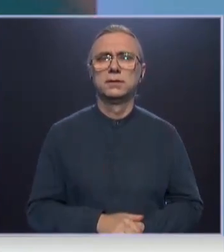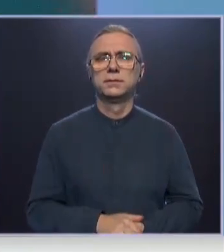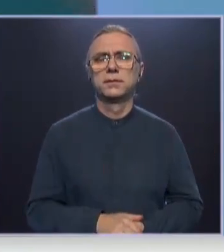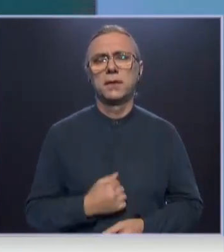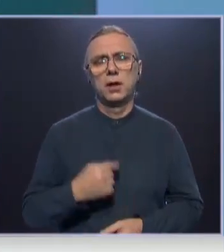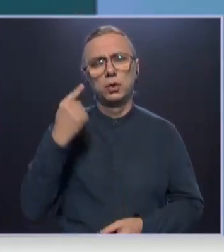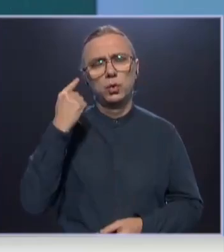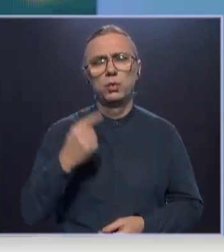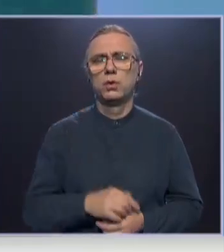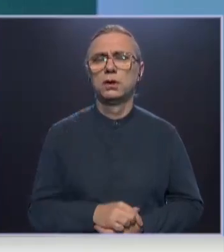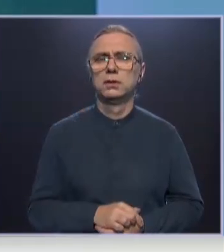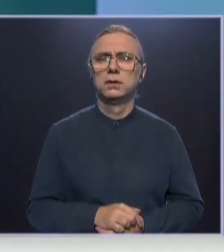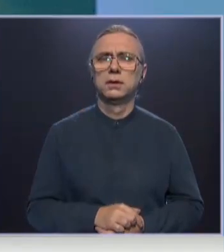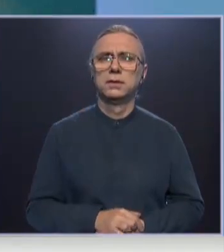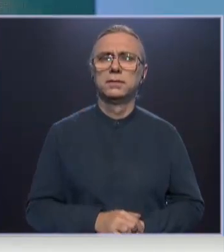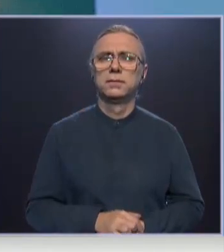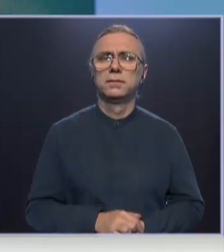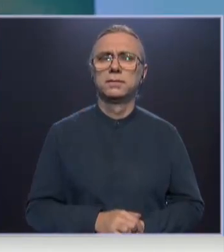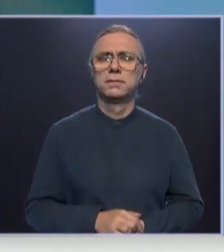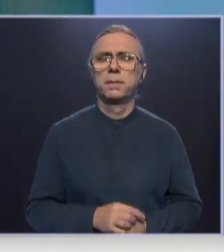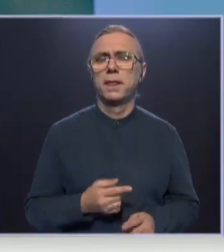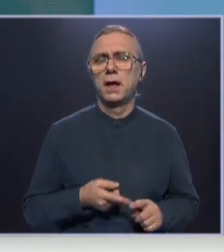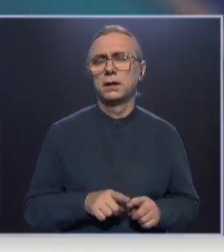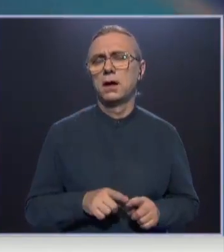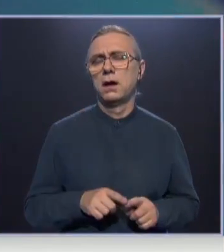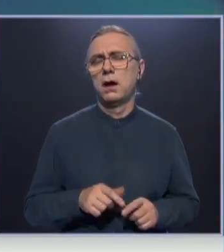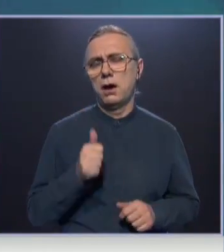Я думаю, что это хороший повод